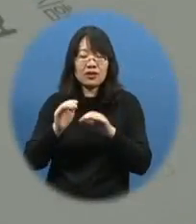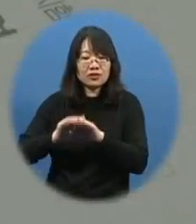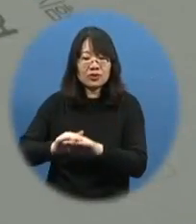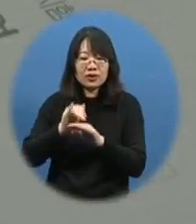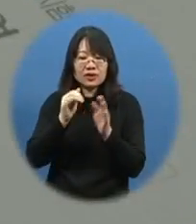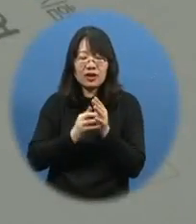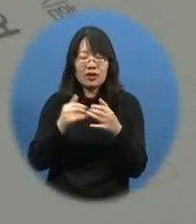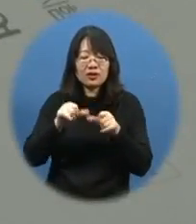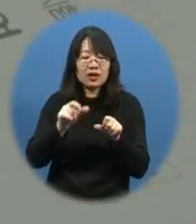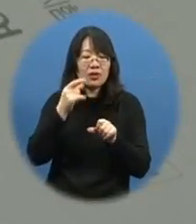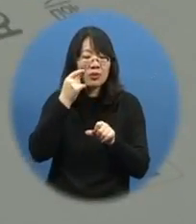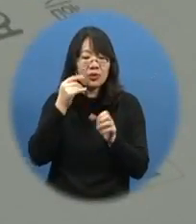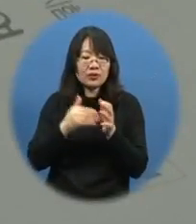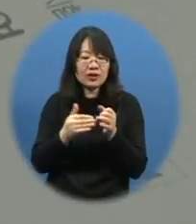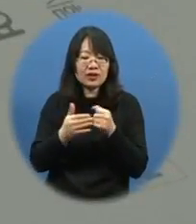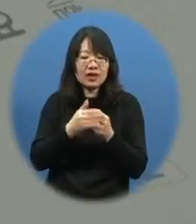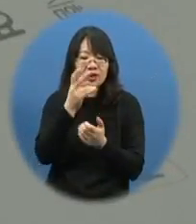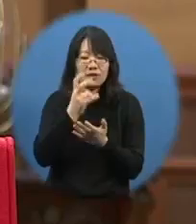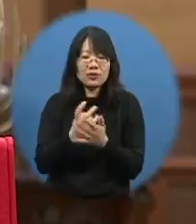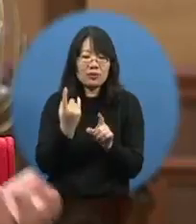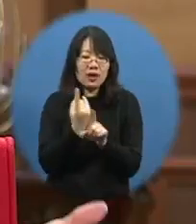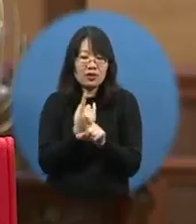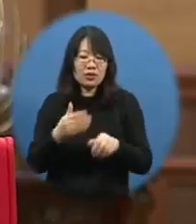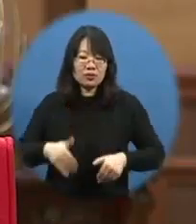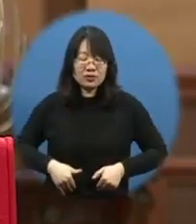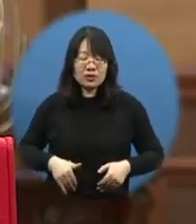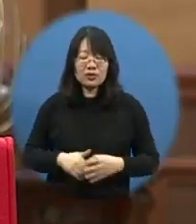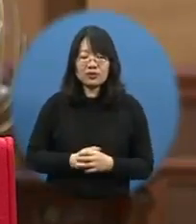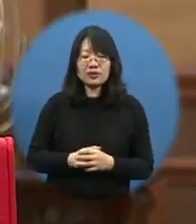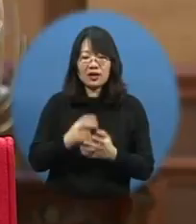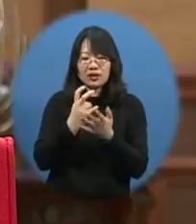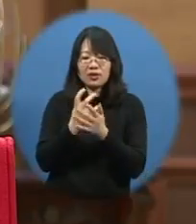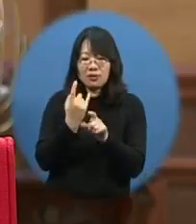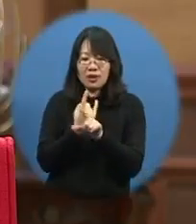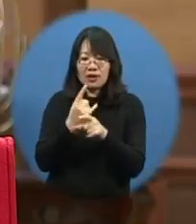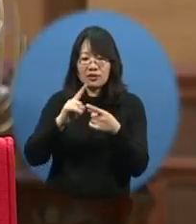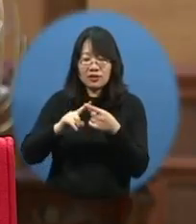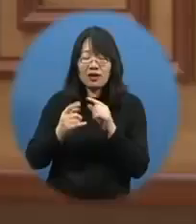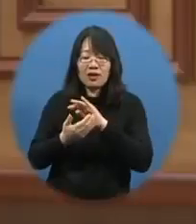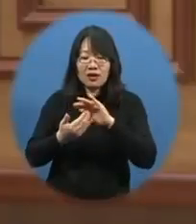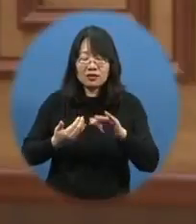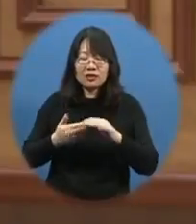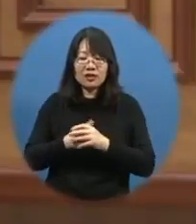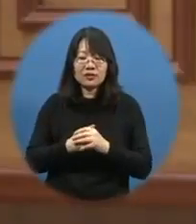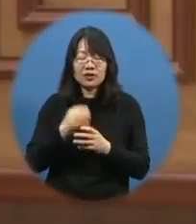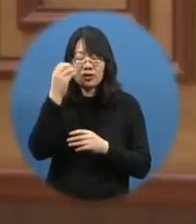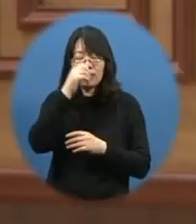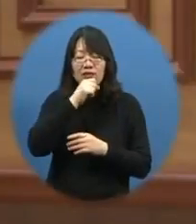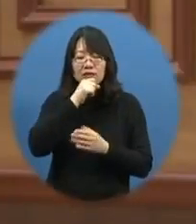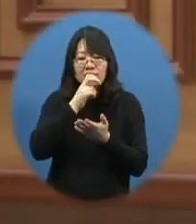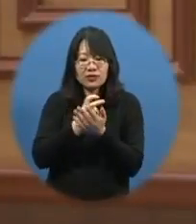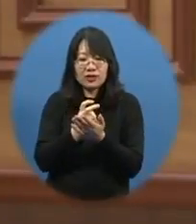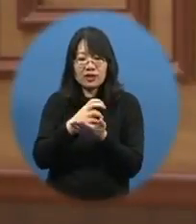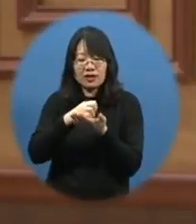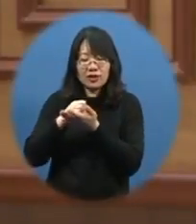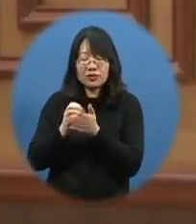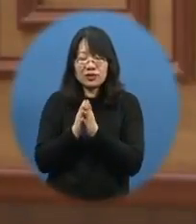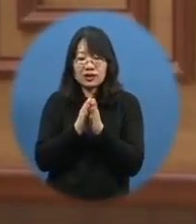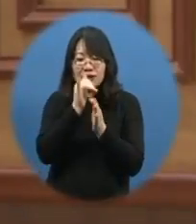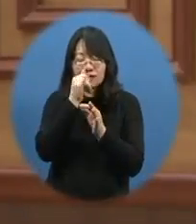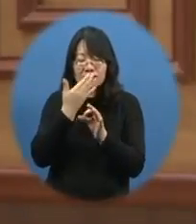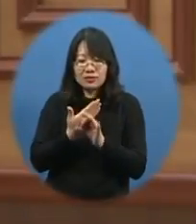놔두고서는 깰 수가 없습니다. 제도를 바꿔줘야 돼요. 어떻게 바꾸면 되겠어요? 제도를 바꾸는 것은 아까 고교 학점제가 들어오게 되면은